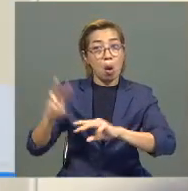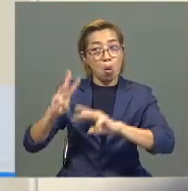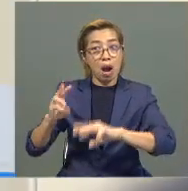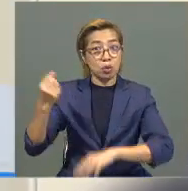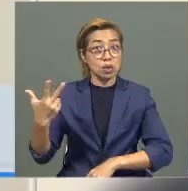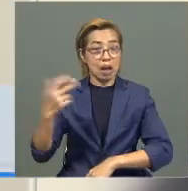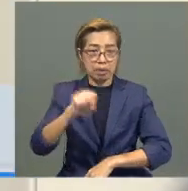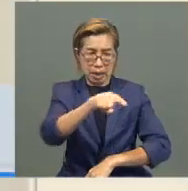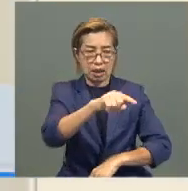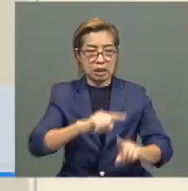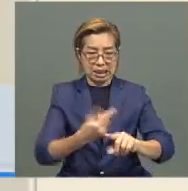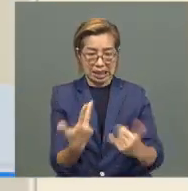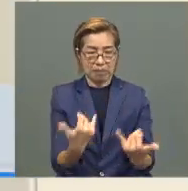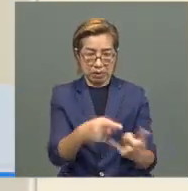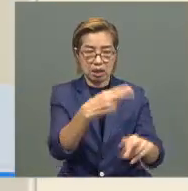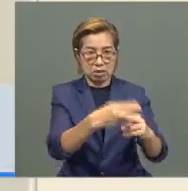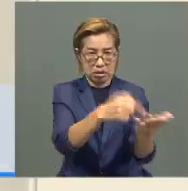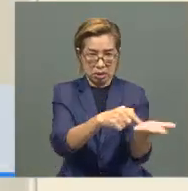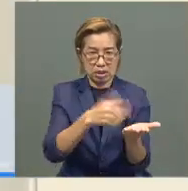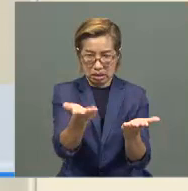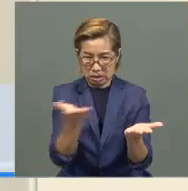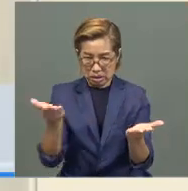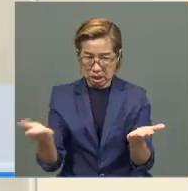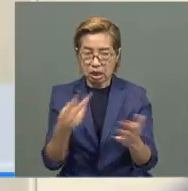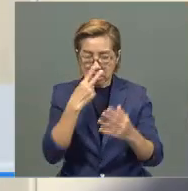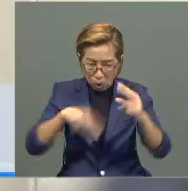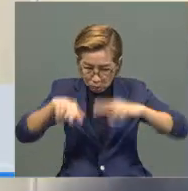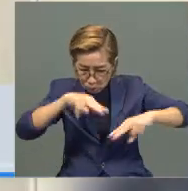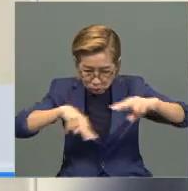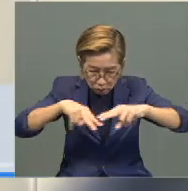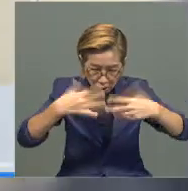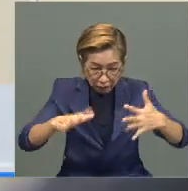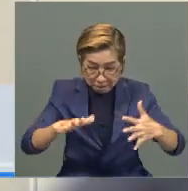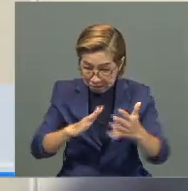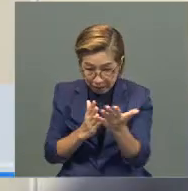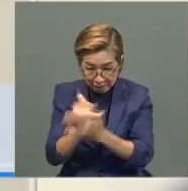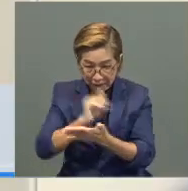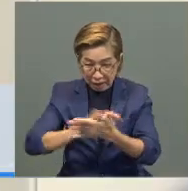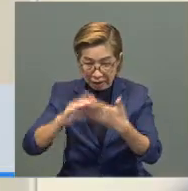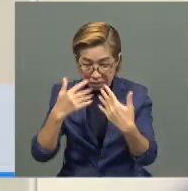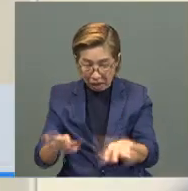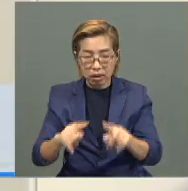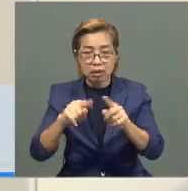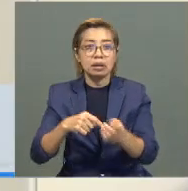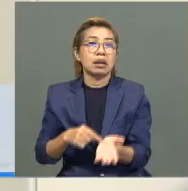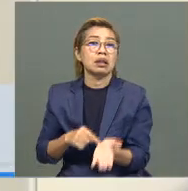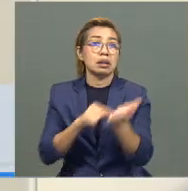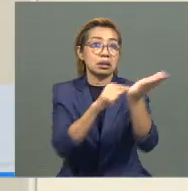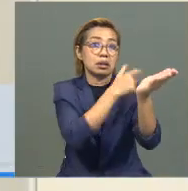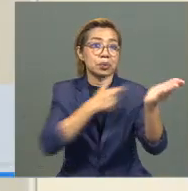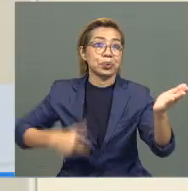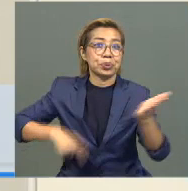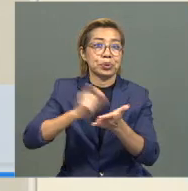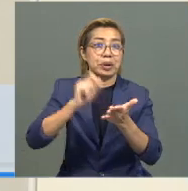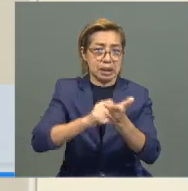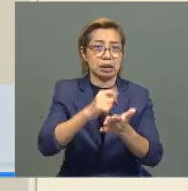มนี้เพื่อจะได้ดำเนินการตรวจสอบด้านเอกสารให้เรียบร้อยก่อนจะนำขึ้นทูลเกล้าทูลกระหม่อมตามขั้นตอนโดยเป็นการปรับเพียงไม่กี่ต